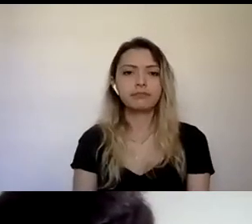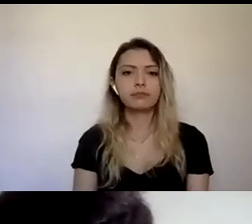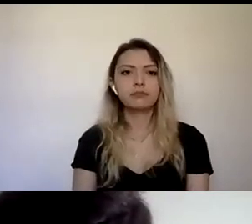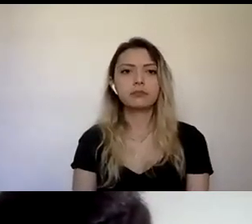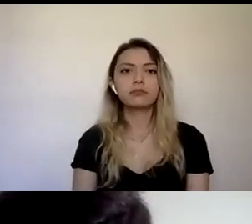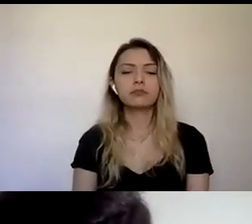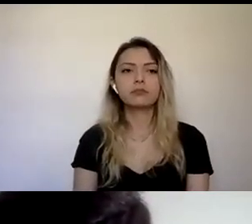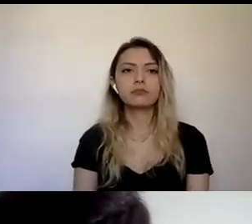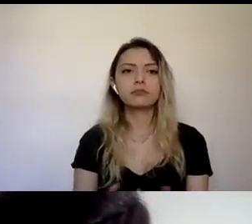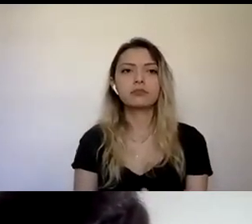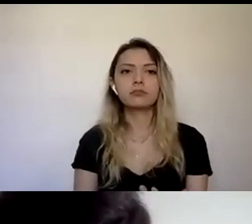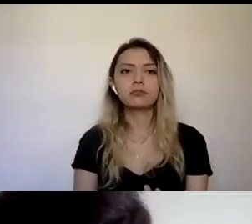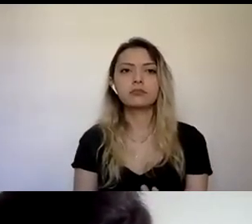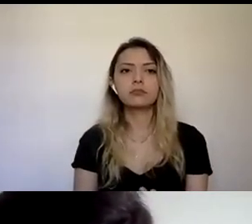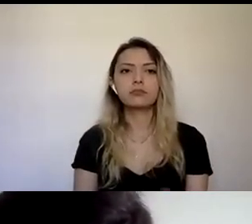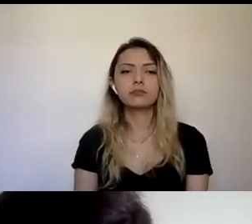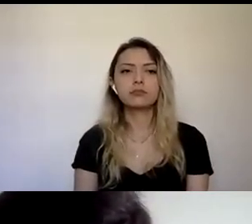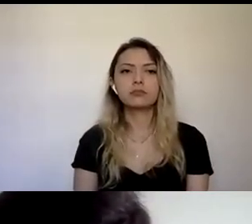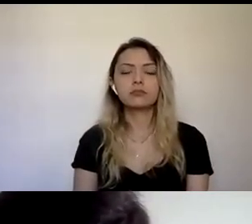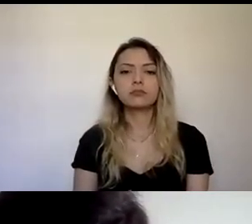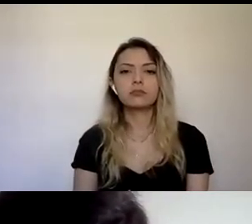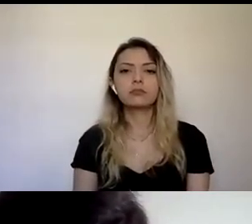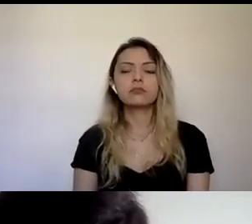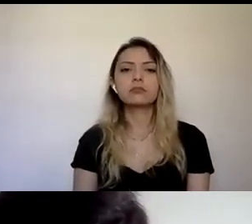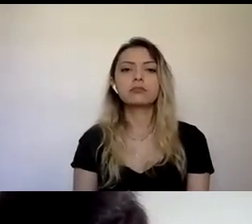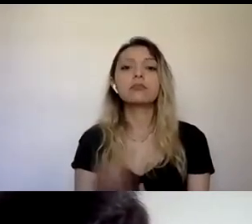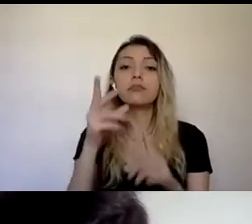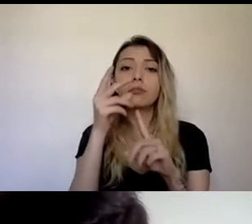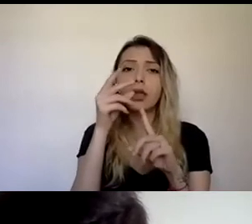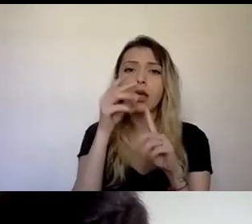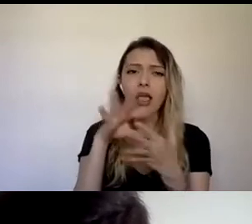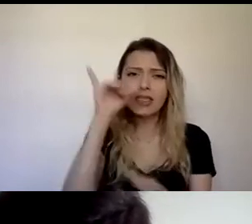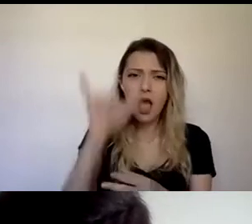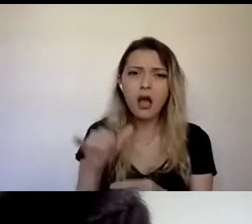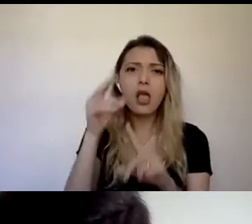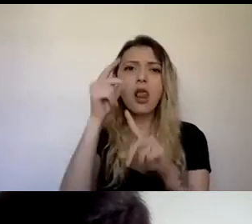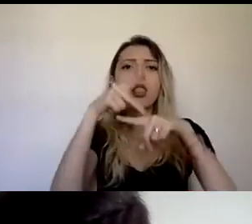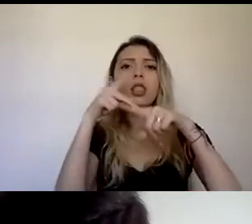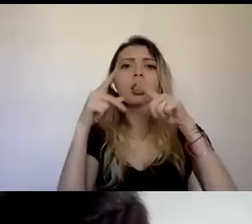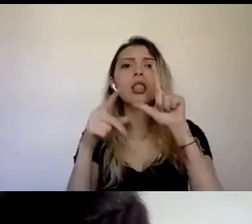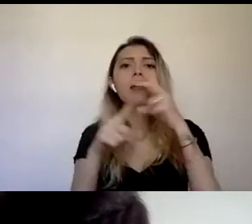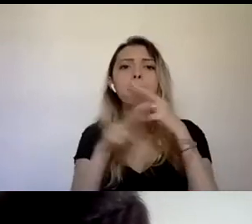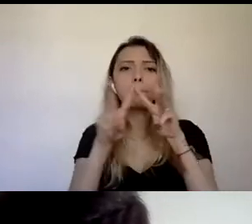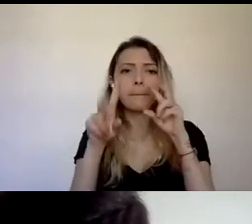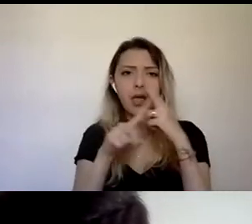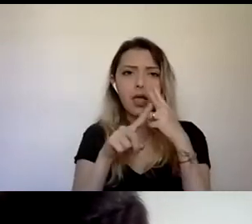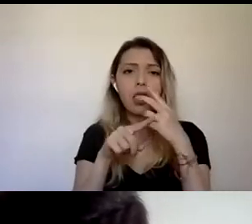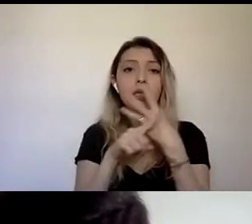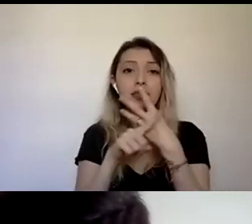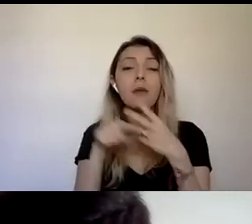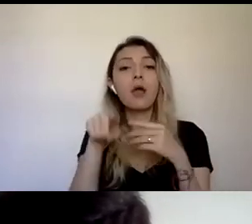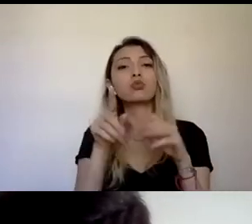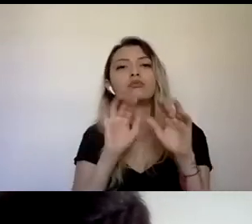web sitesini de İHOP'la beraber, İnsan Hakları Ortak Platformu ile beraber örneğin yapıyoruz. Bunun dışında yine